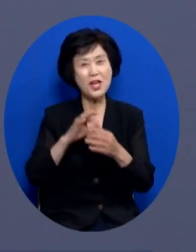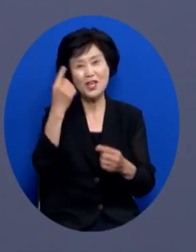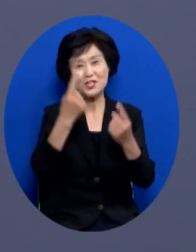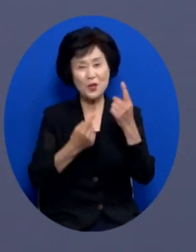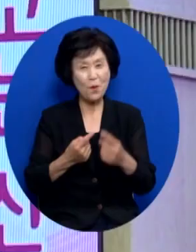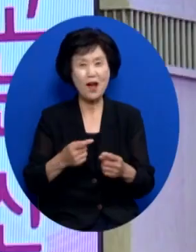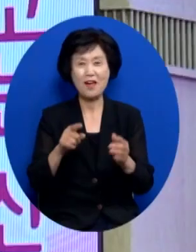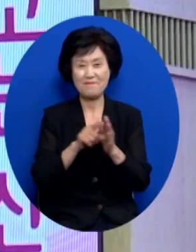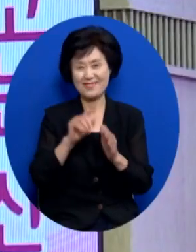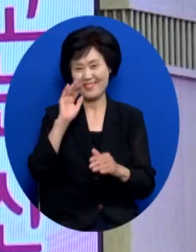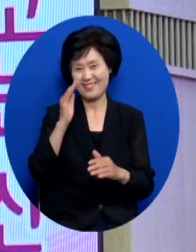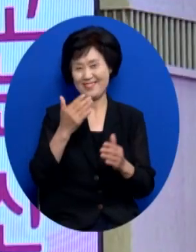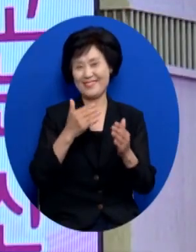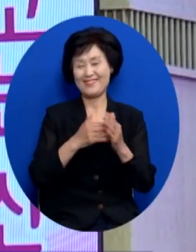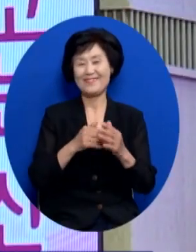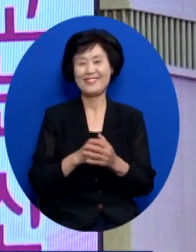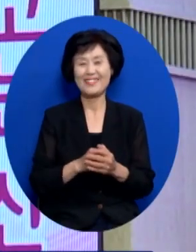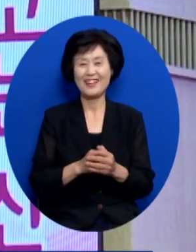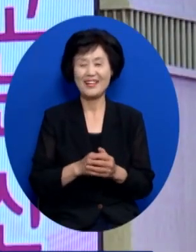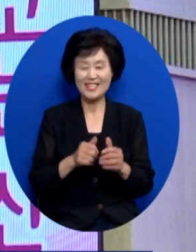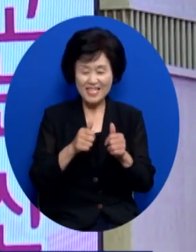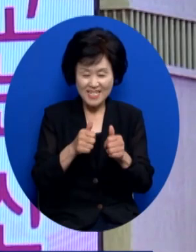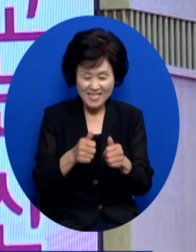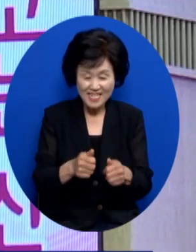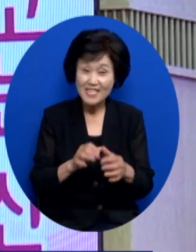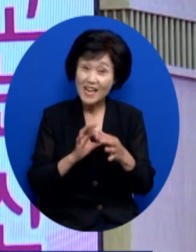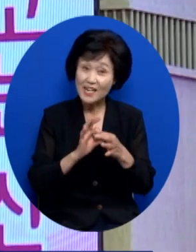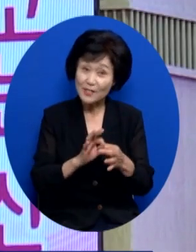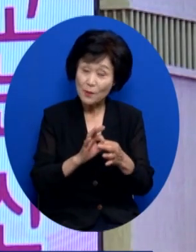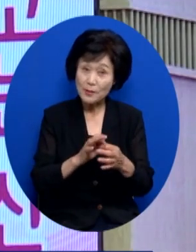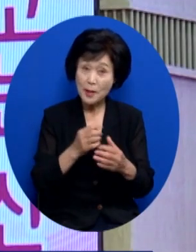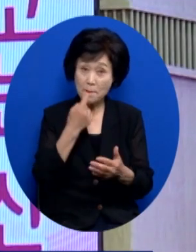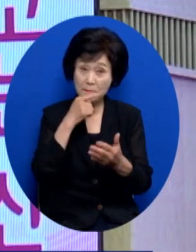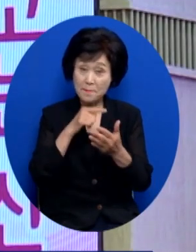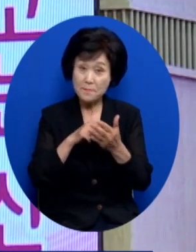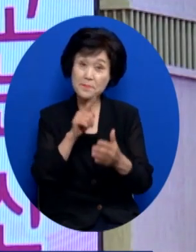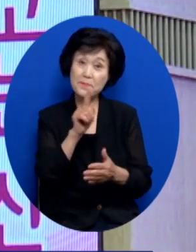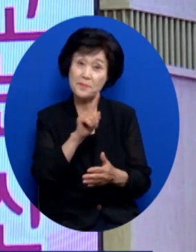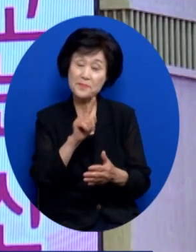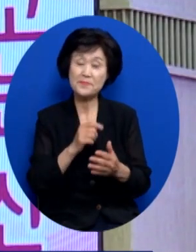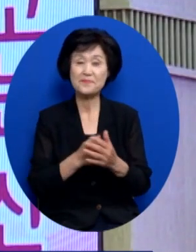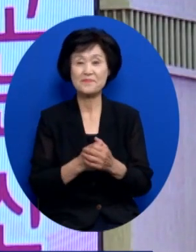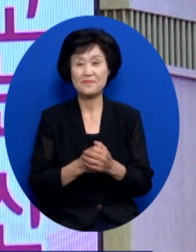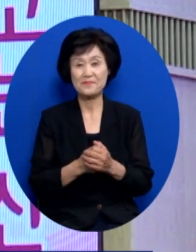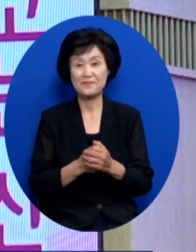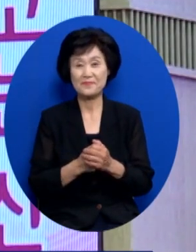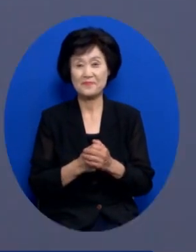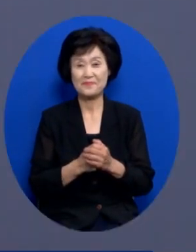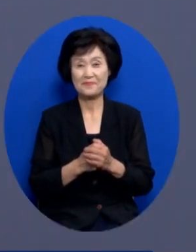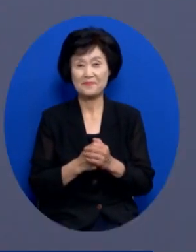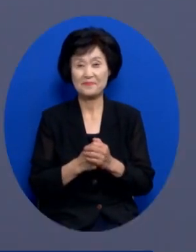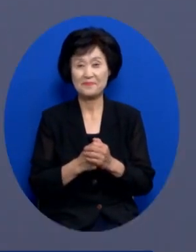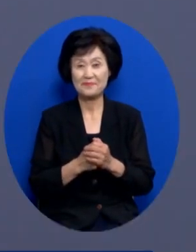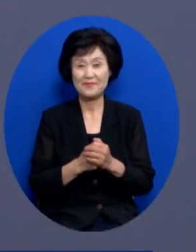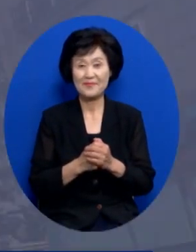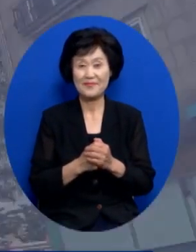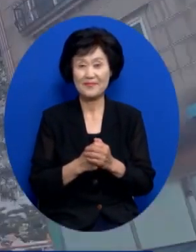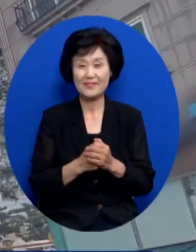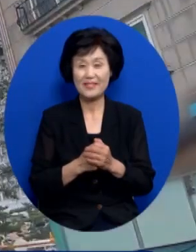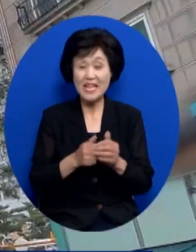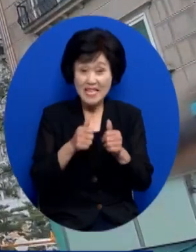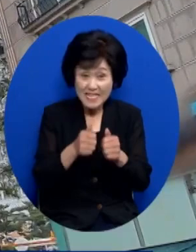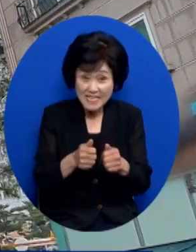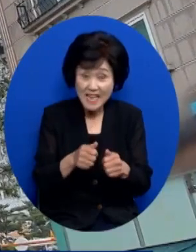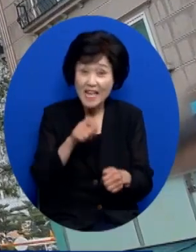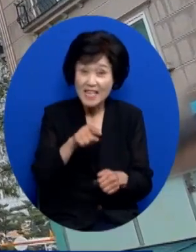많죠. 네. 인사를 통해 발견할 수 있는 은혜 어떤 것이 있을까요? 뭐 인사는